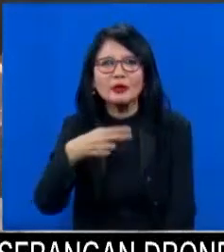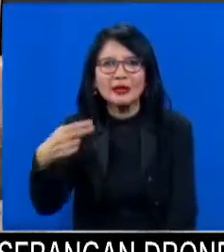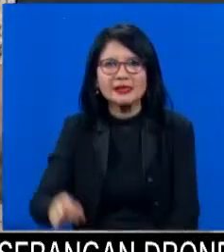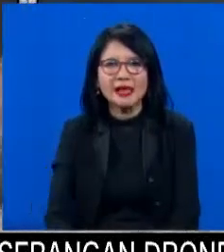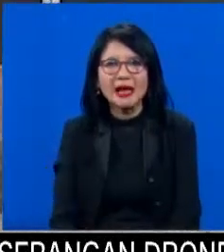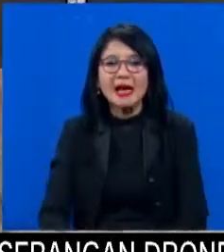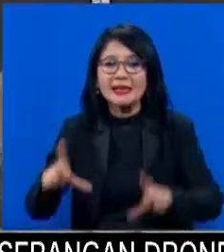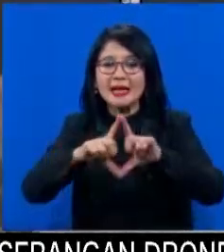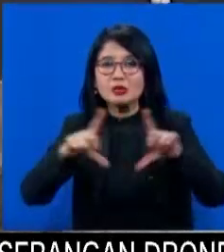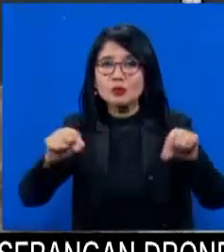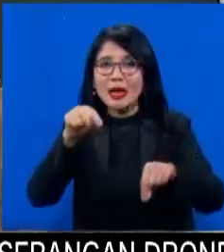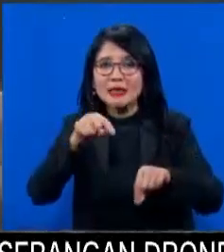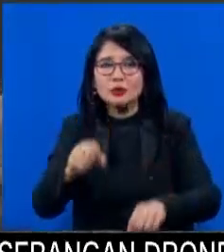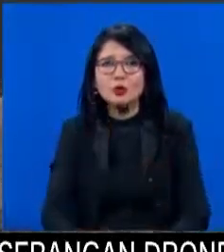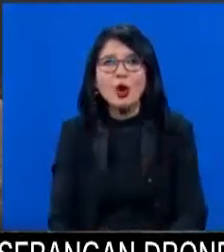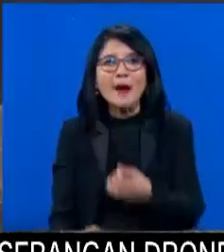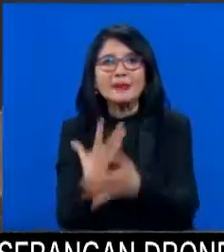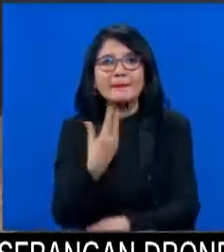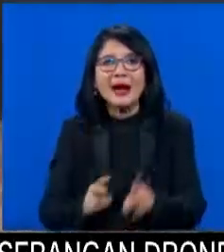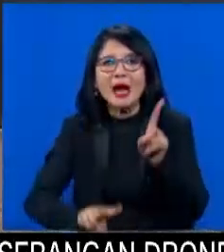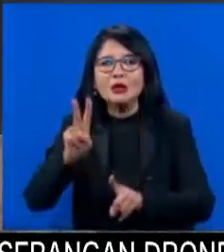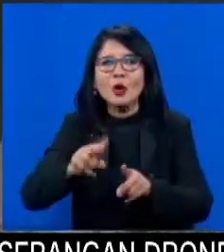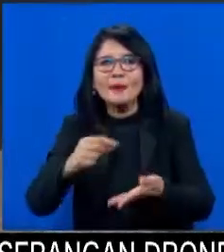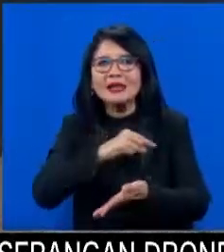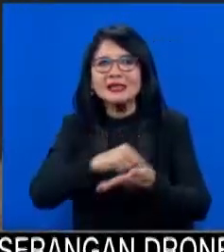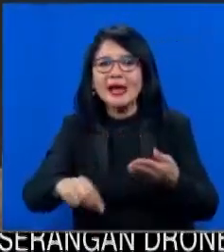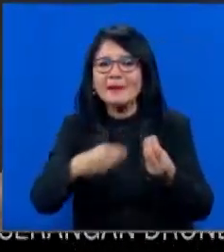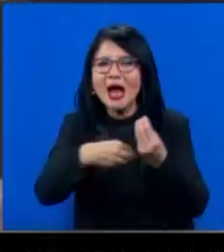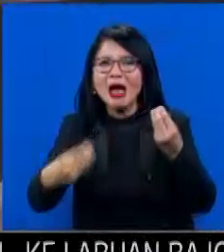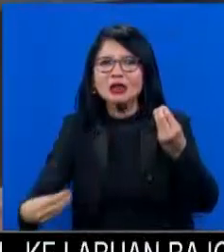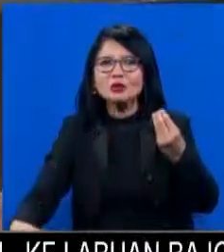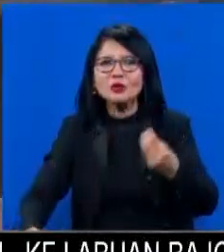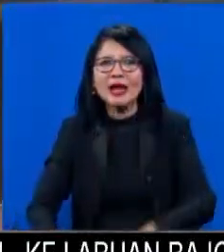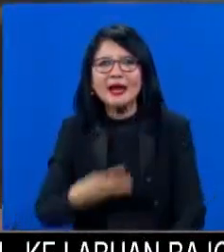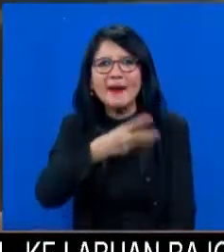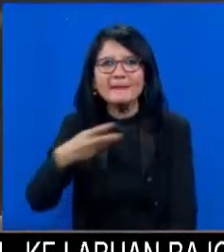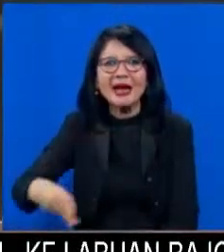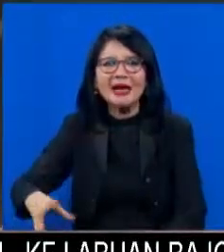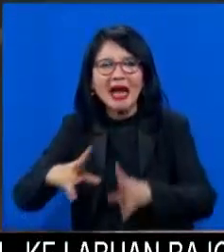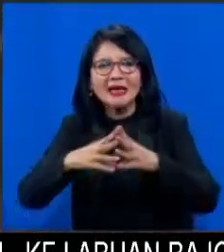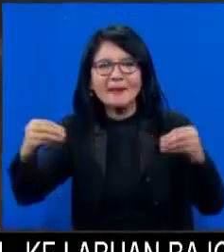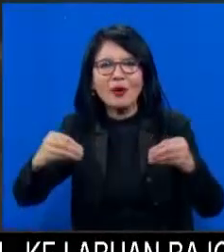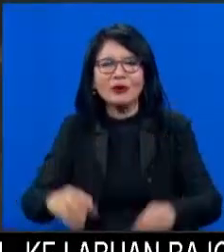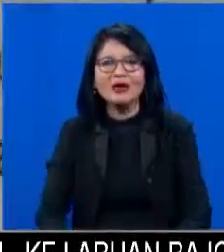surat wasiat itulah berkembang 12 nama marga Belanda Depok yang sebagian besar terinspirasi dari